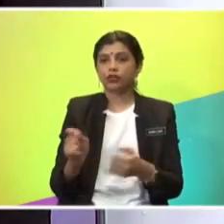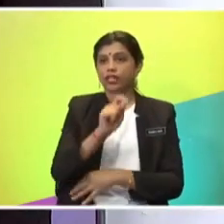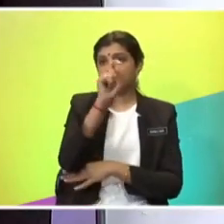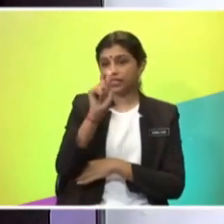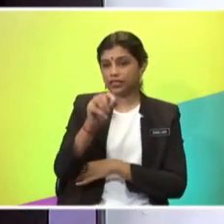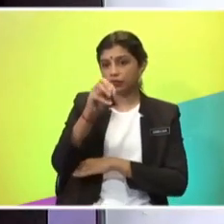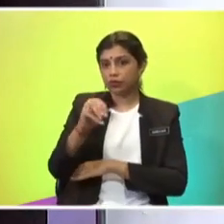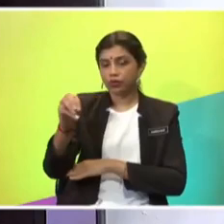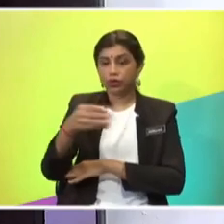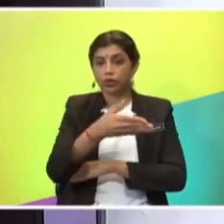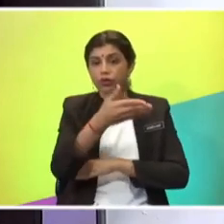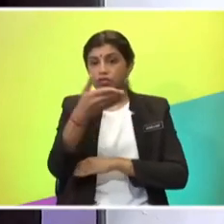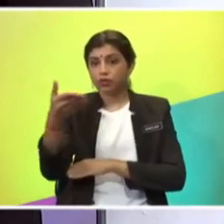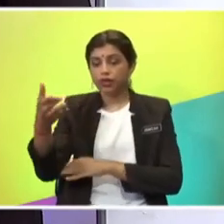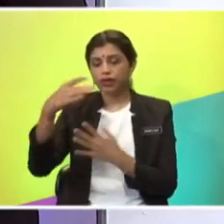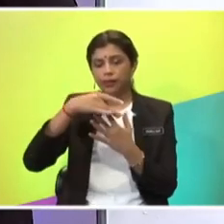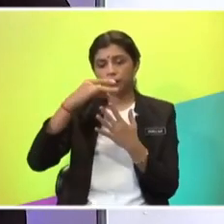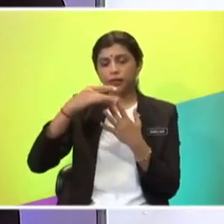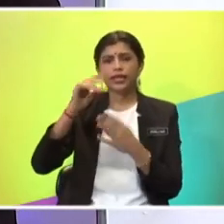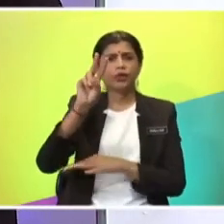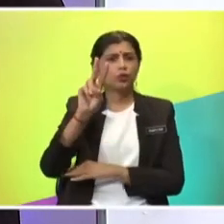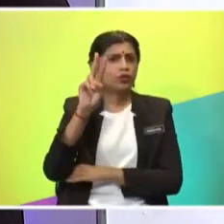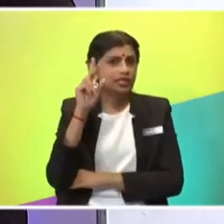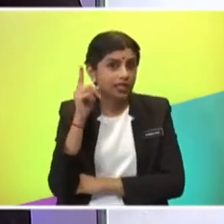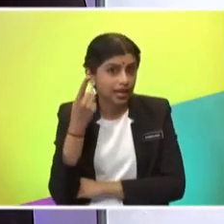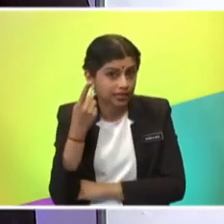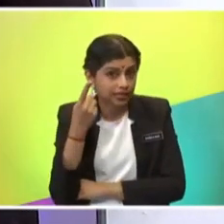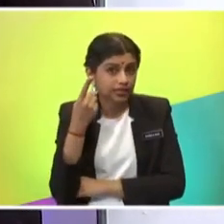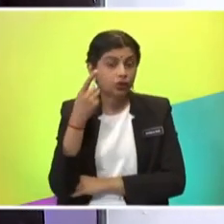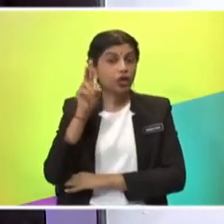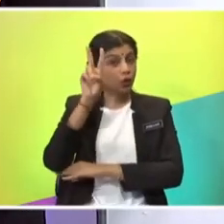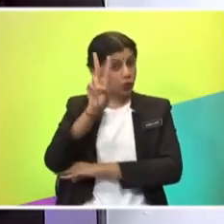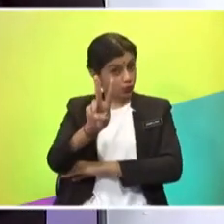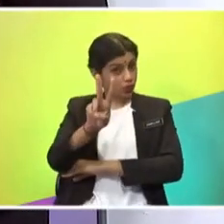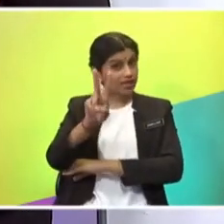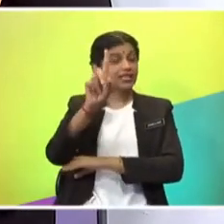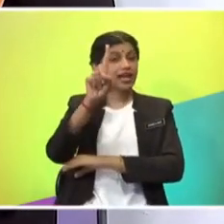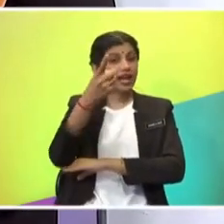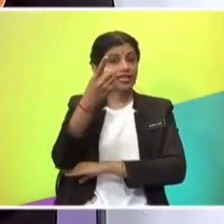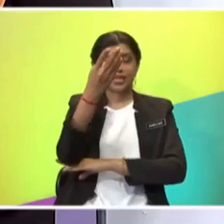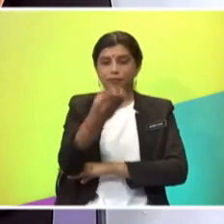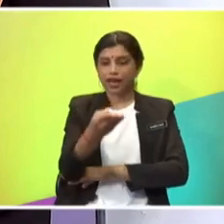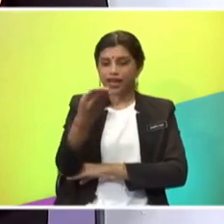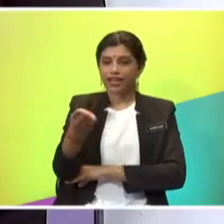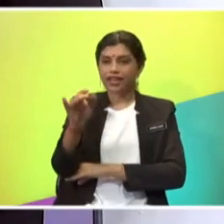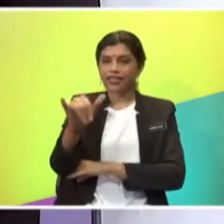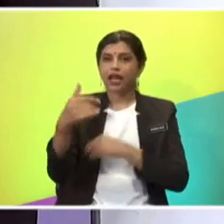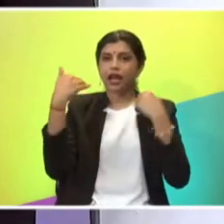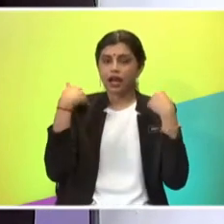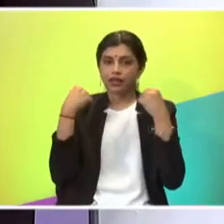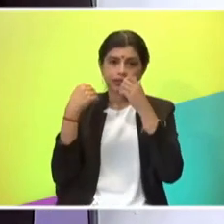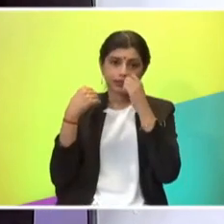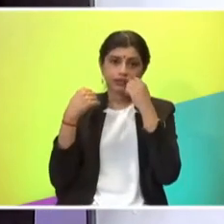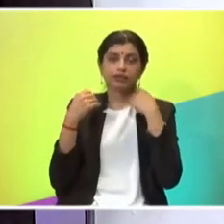semua pilih dua sahaja barangan. Baik. Dua sahaja barangan yang ada dalam